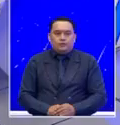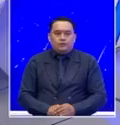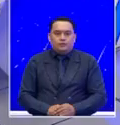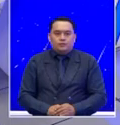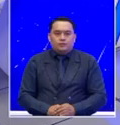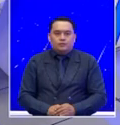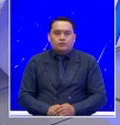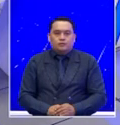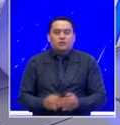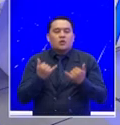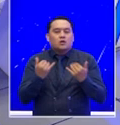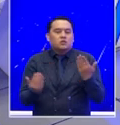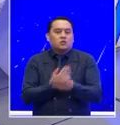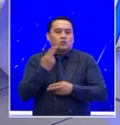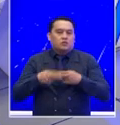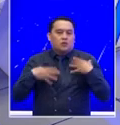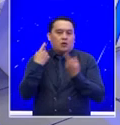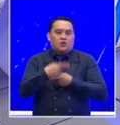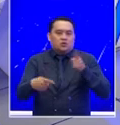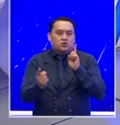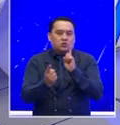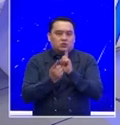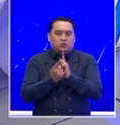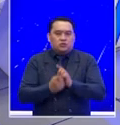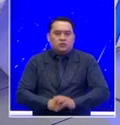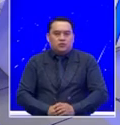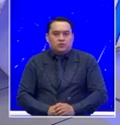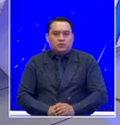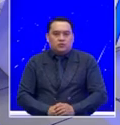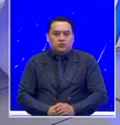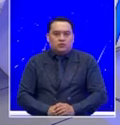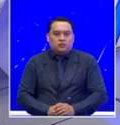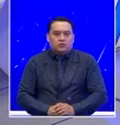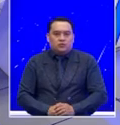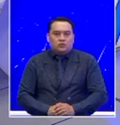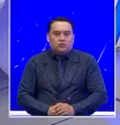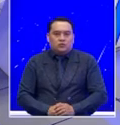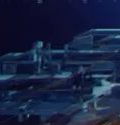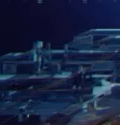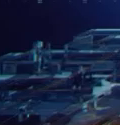Это вся информация уходящего дня. Спасибо за внимание и оставайтесь дома.